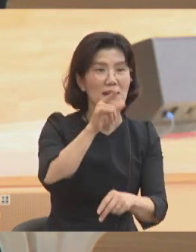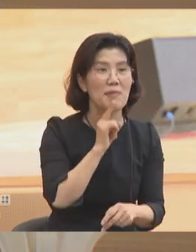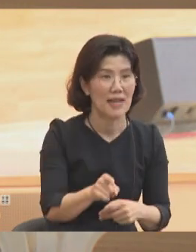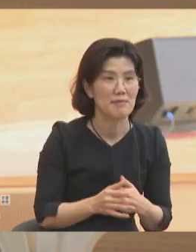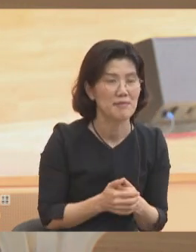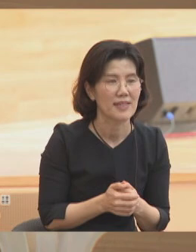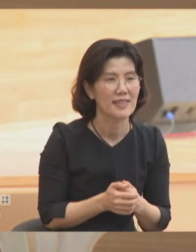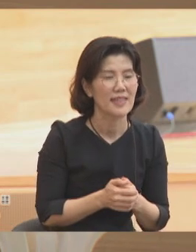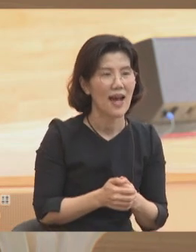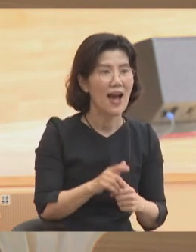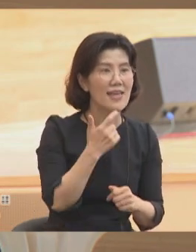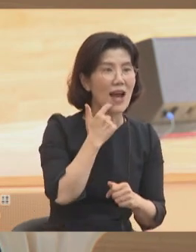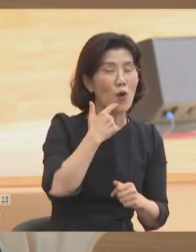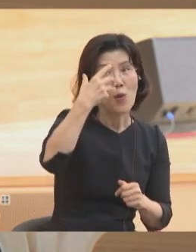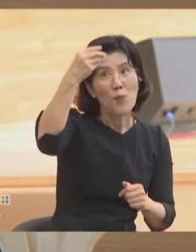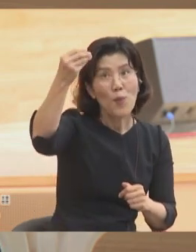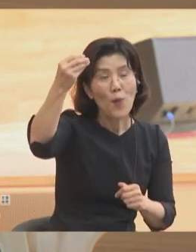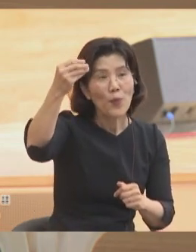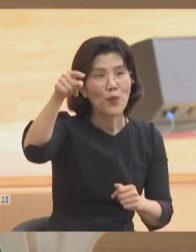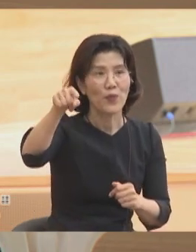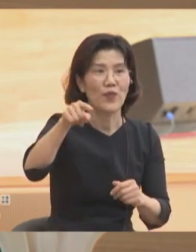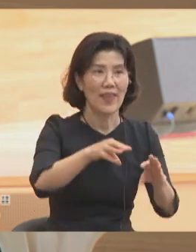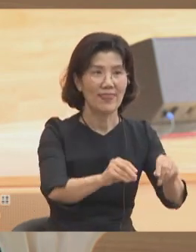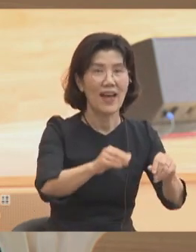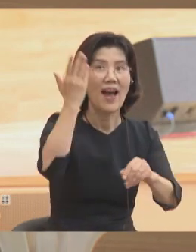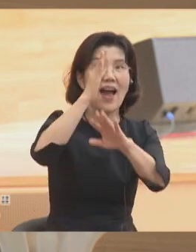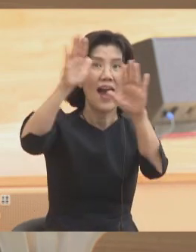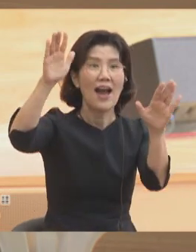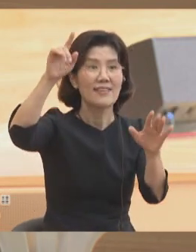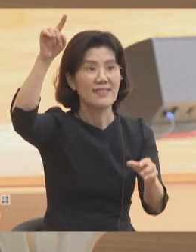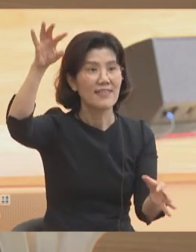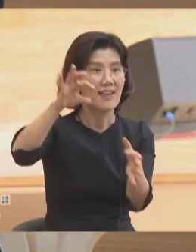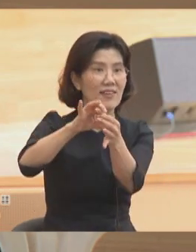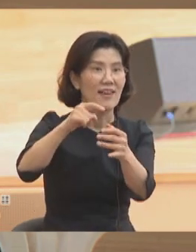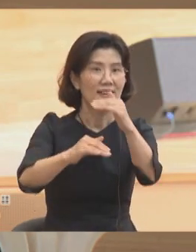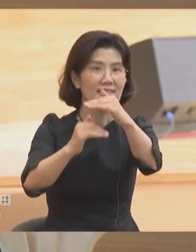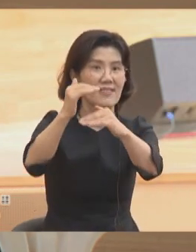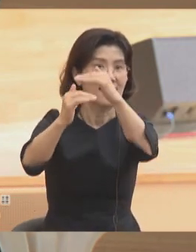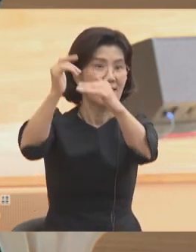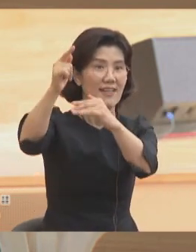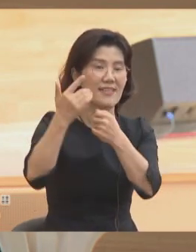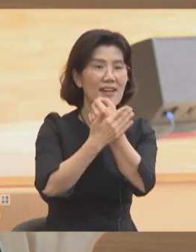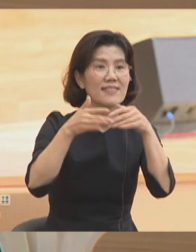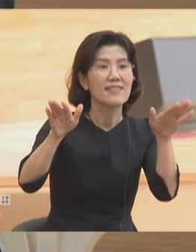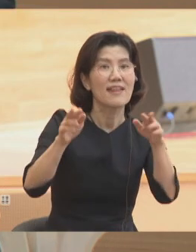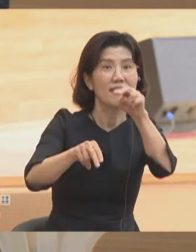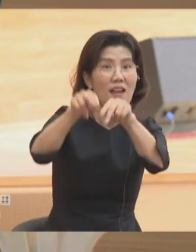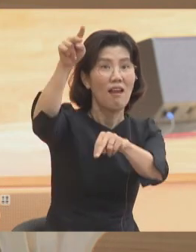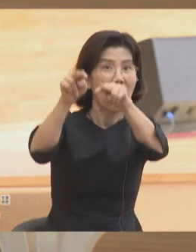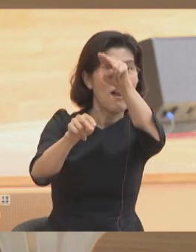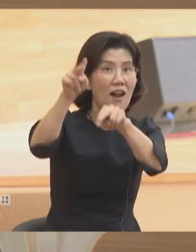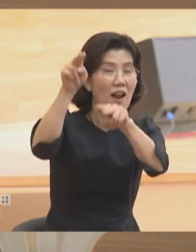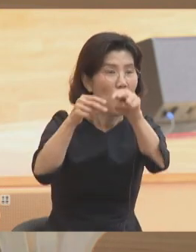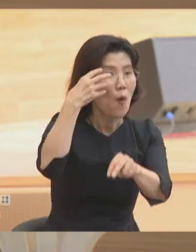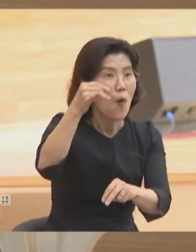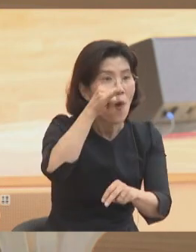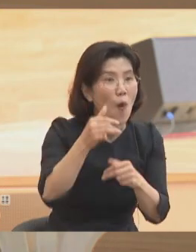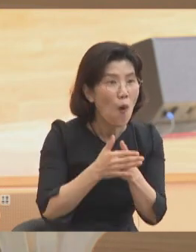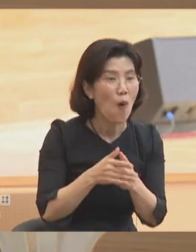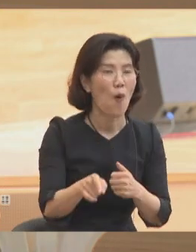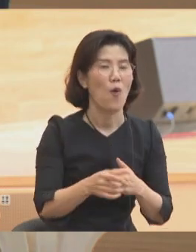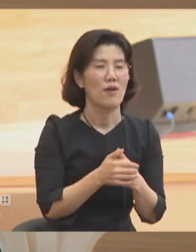여러분 오늘 야곱이 본 하늘과 땅을 연결하던게 사이였는데 천사들이 거기에 오르락내리락 했는데 오늘